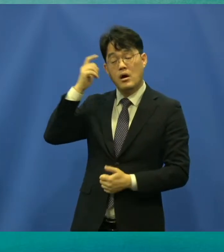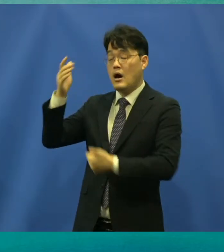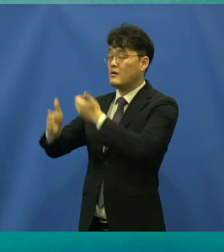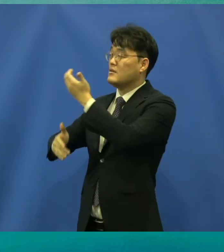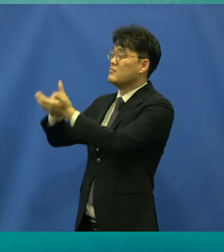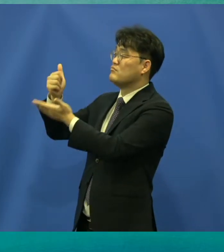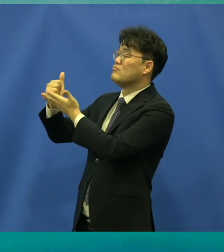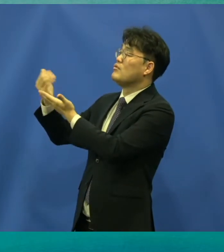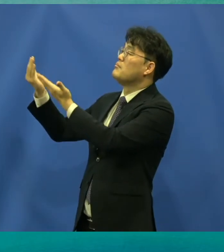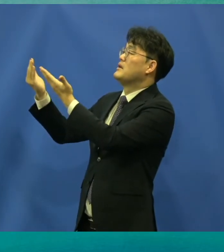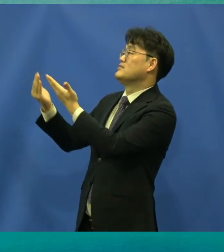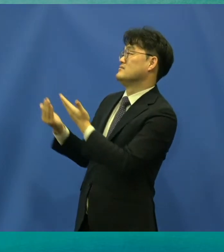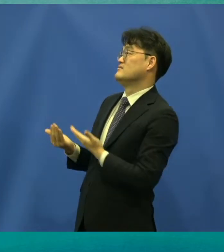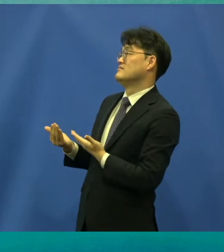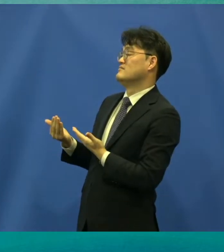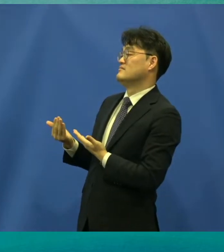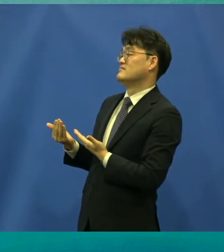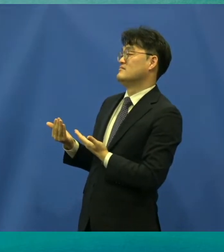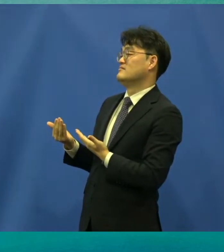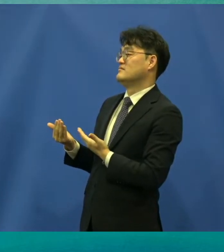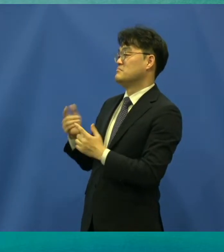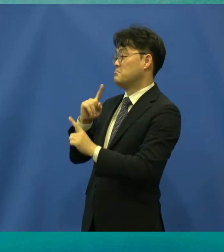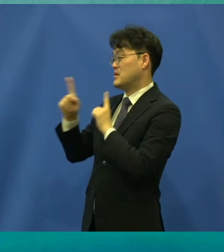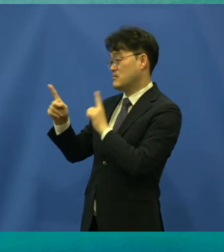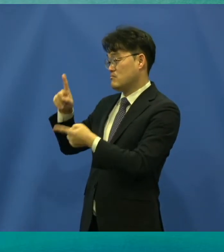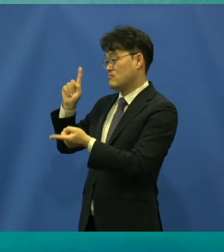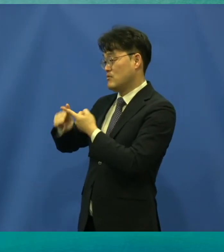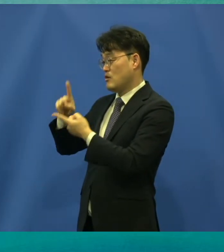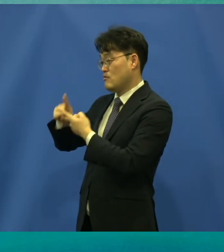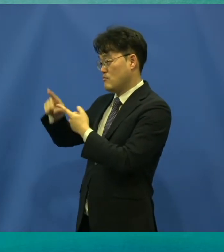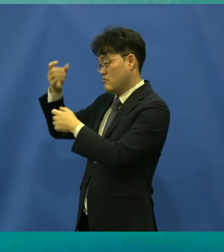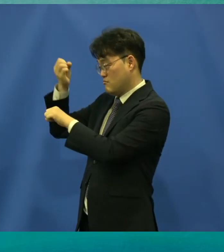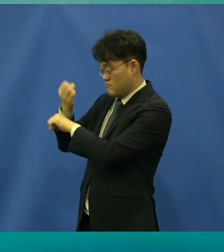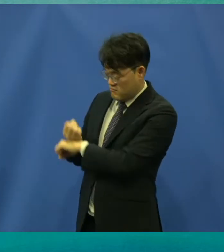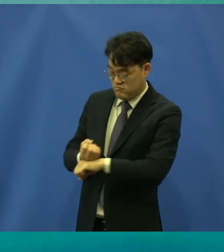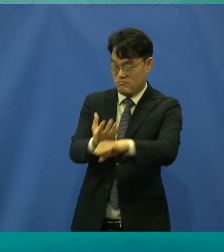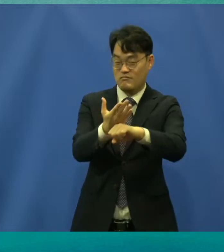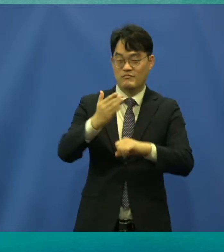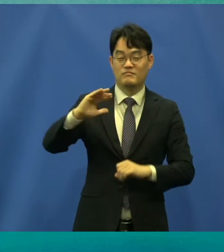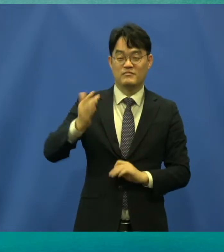거죠. 그래서 여러분 보십시오. 설교는 무한 반복입니다.